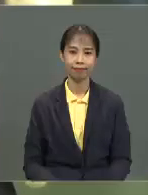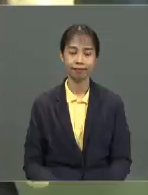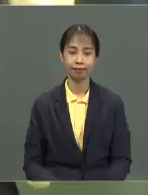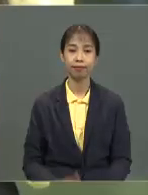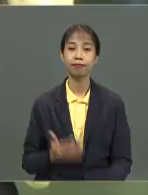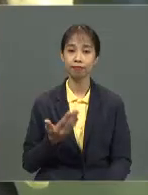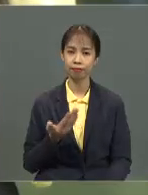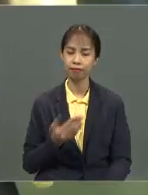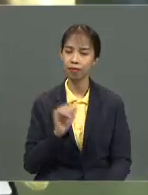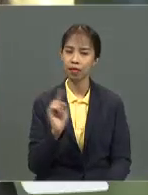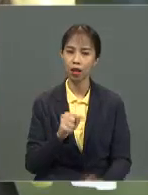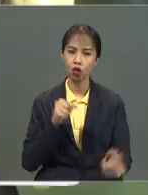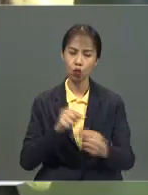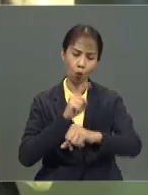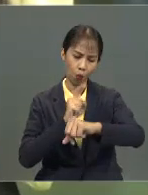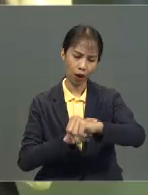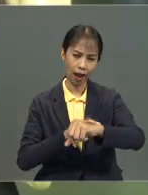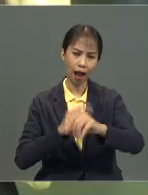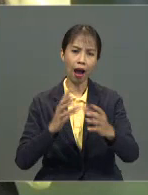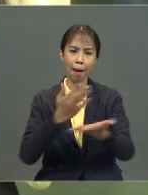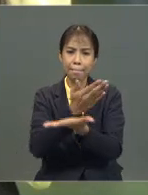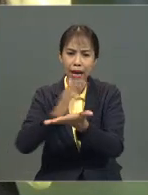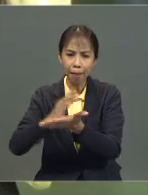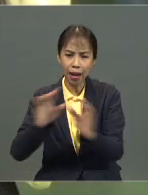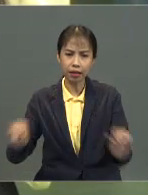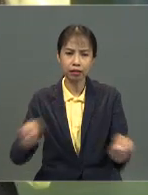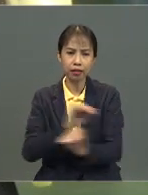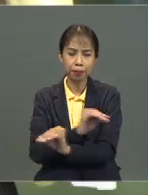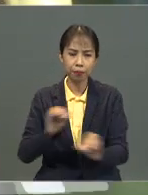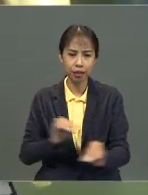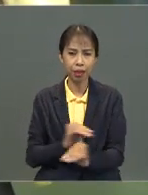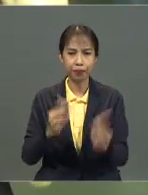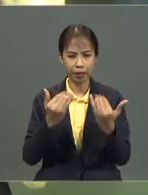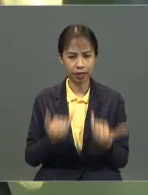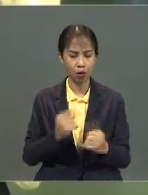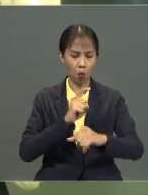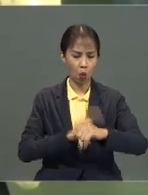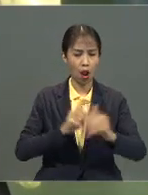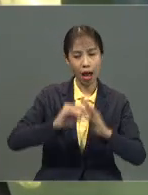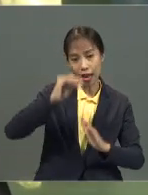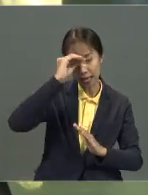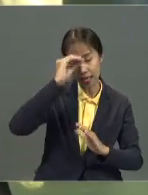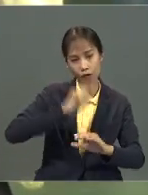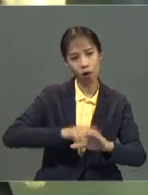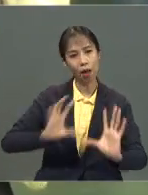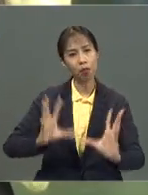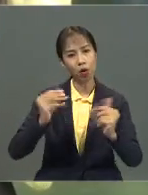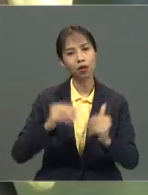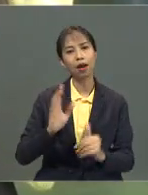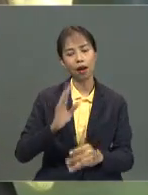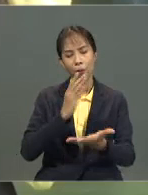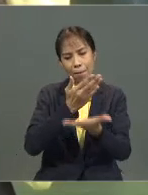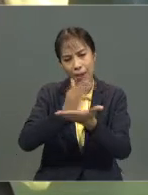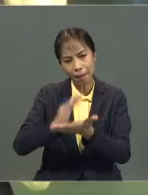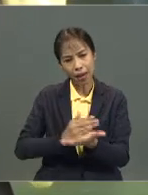อีกหนึ่งปัจจัยของการเหลื่อมเวลานะคะทางโรงเรียนก็ได้มีการวางแผนการเลิกเรียนค่ะโดยทุกวันนะคะก็จะแบ่งตามช่วงเวลา